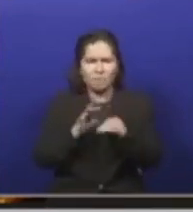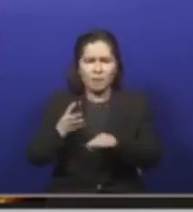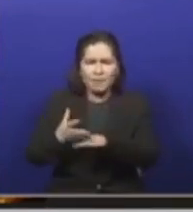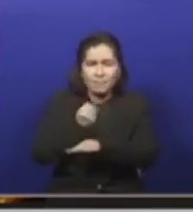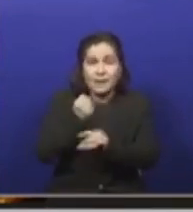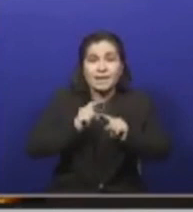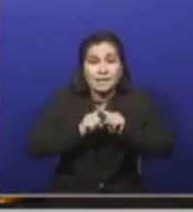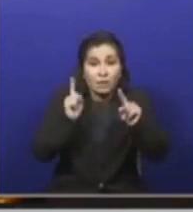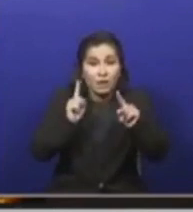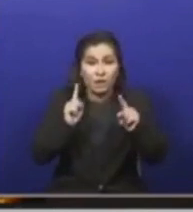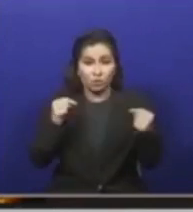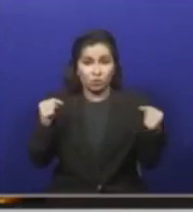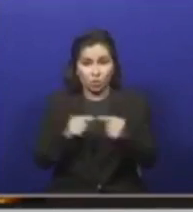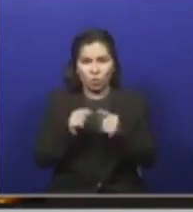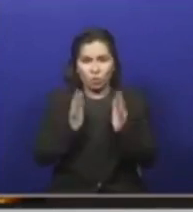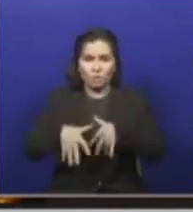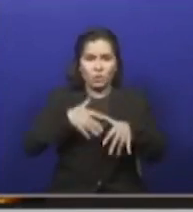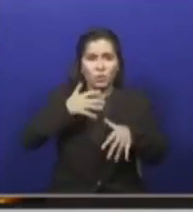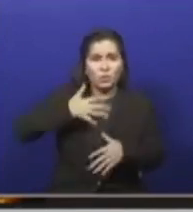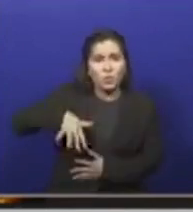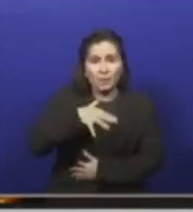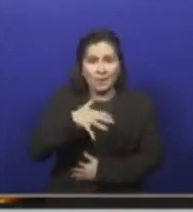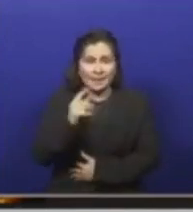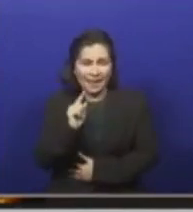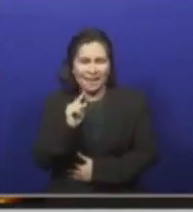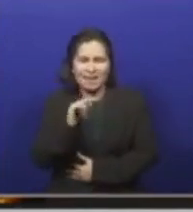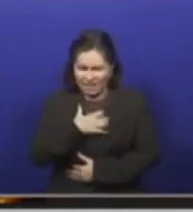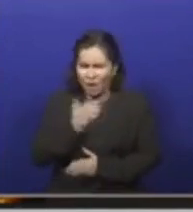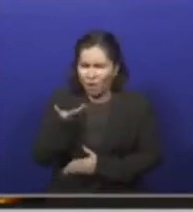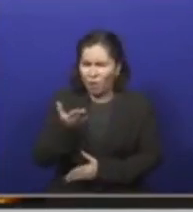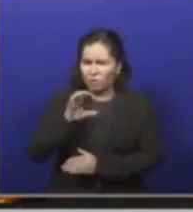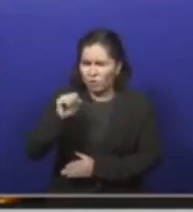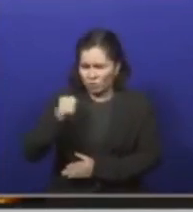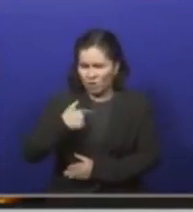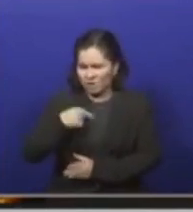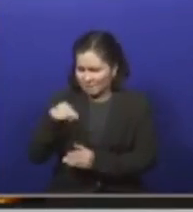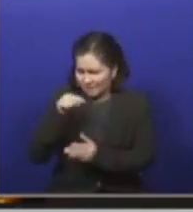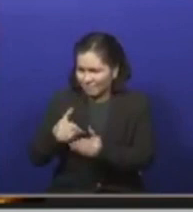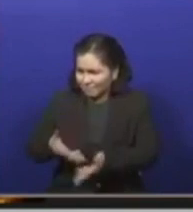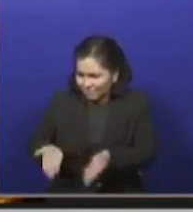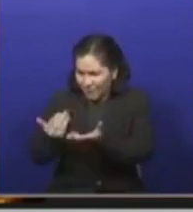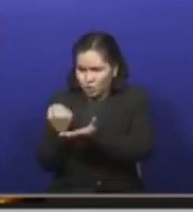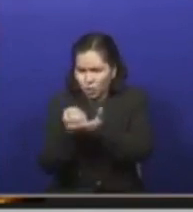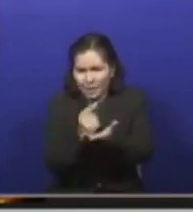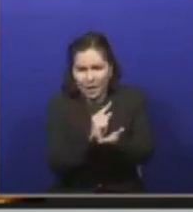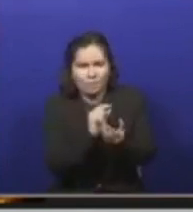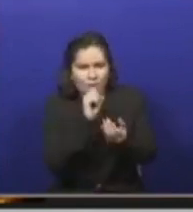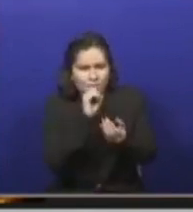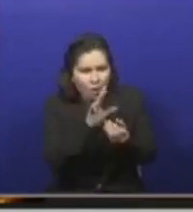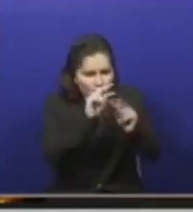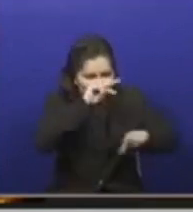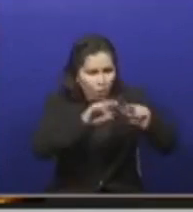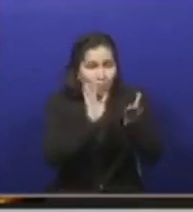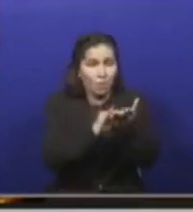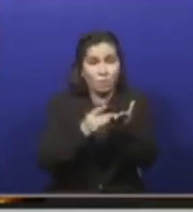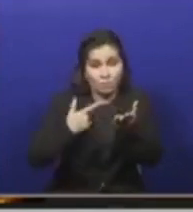องแดงกำแพงเหล็กให้ส.ส.ที่ตนเองเลือกมาคอยสนับสนุนให้ข้อมูลซึ่งนั่นเป็นประโยชน์กับกรรมธิการส